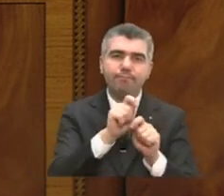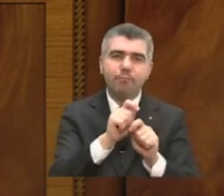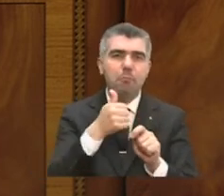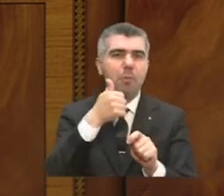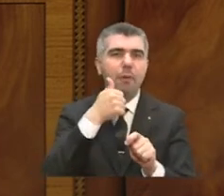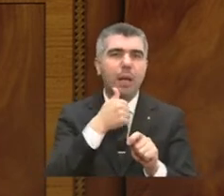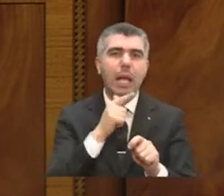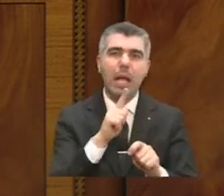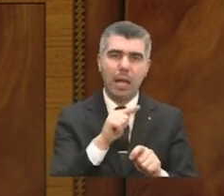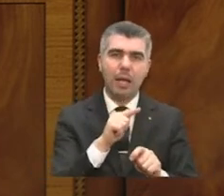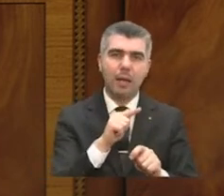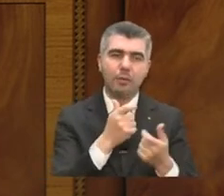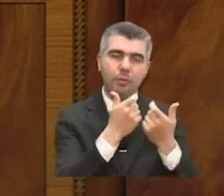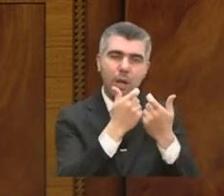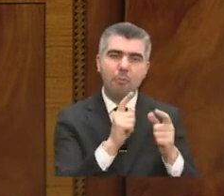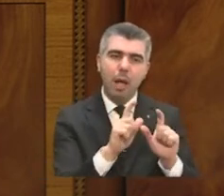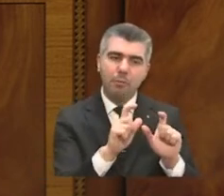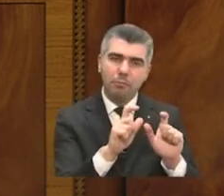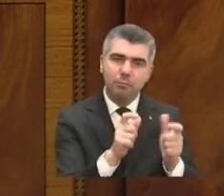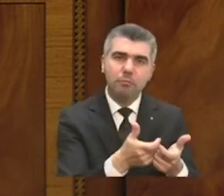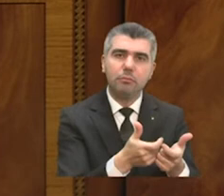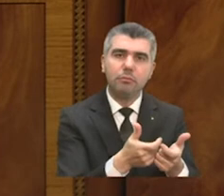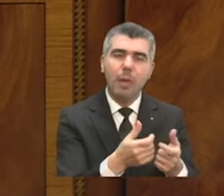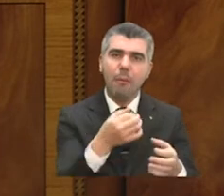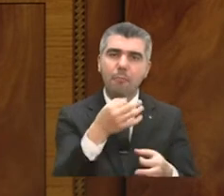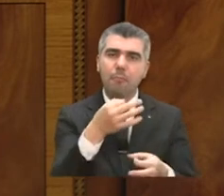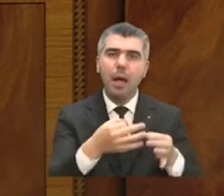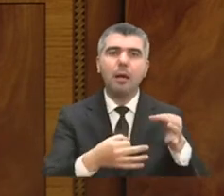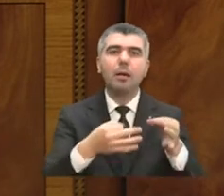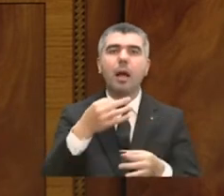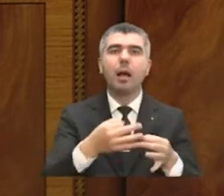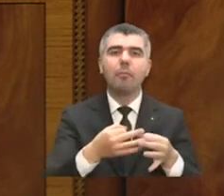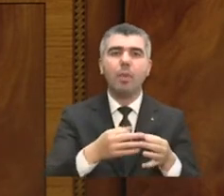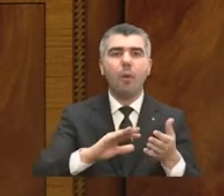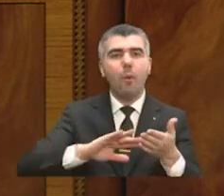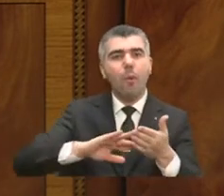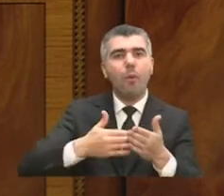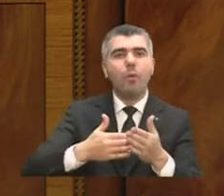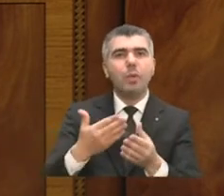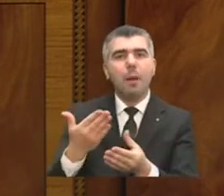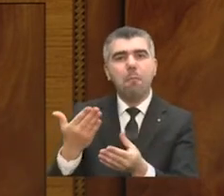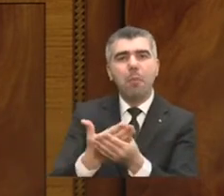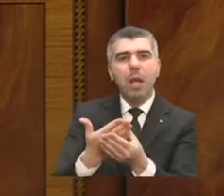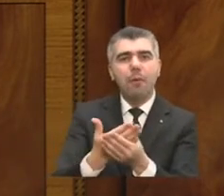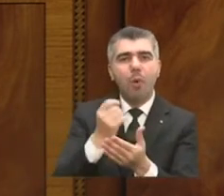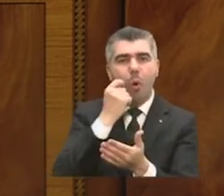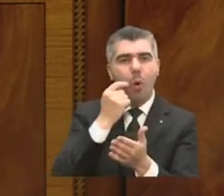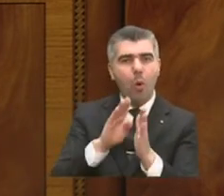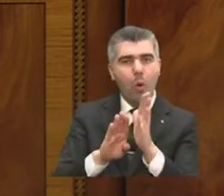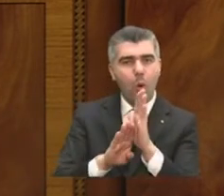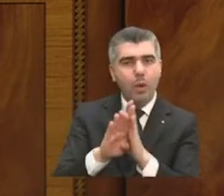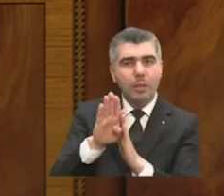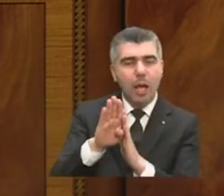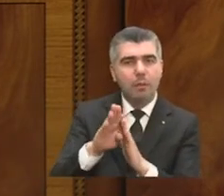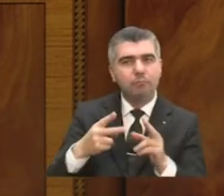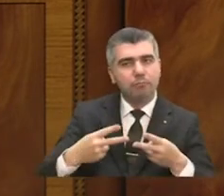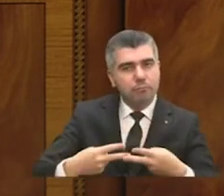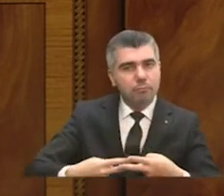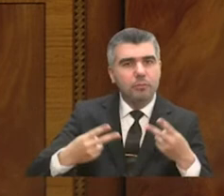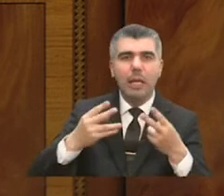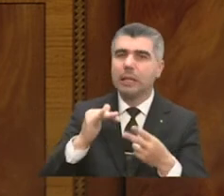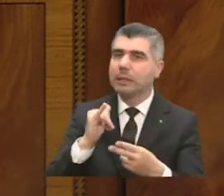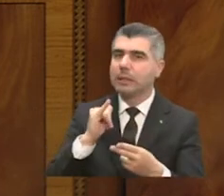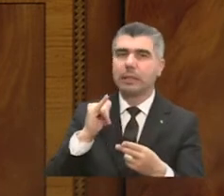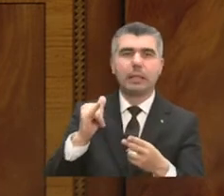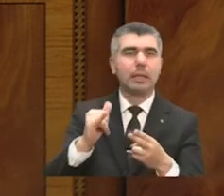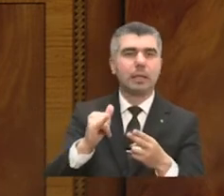N'est-il pas légitime de se poser la question sur ceux qui tirent les ficelles dans les coulisses?